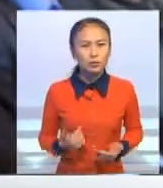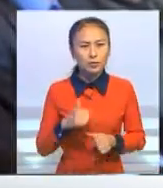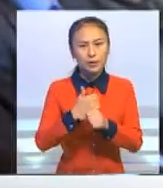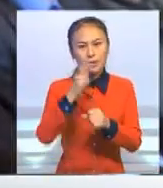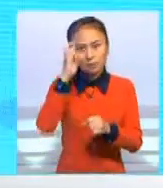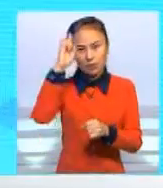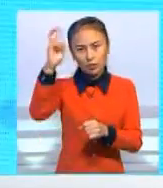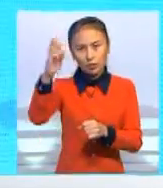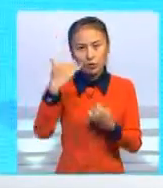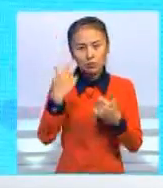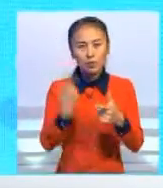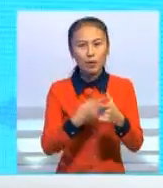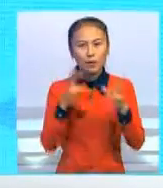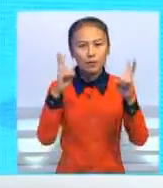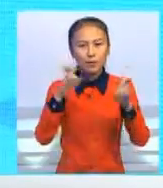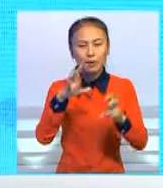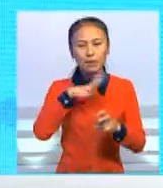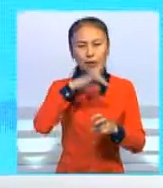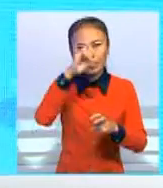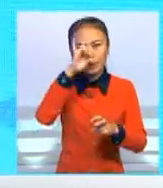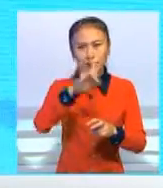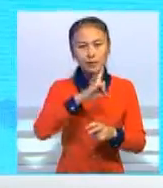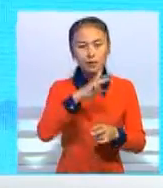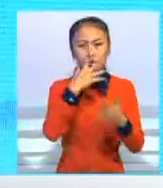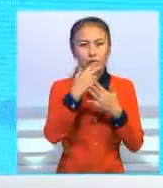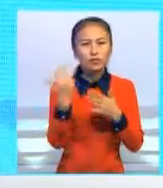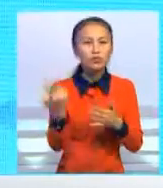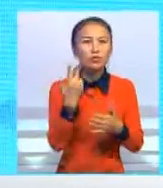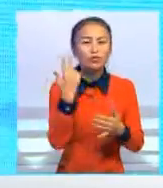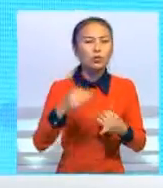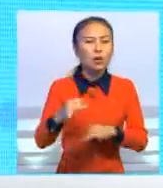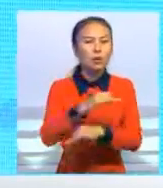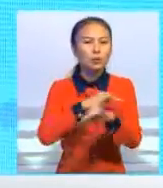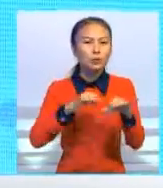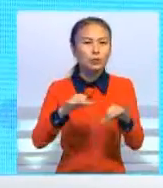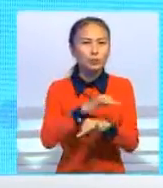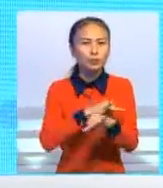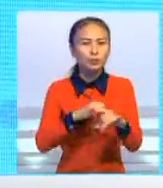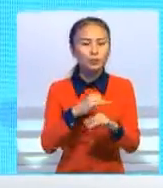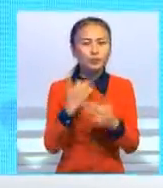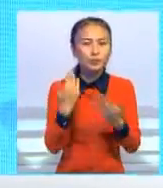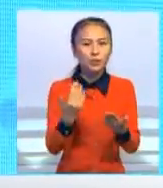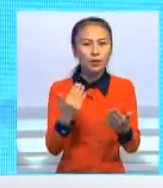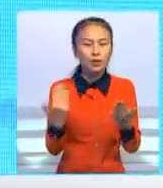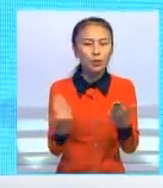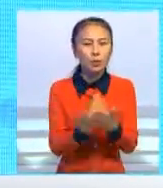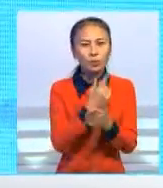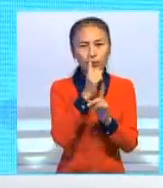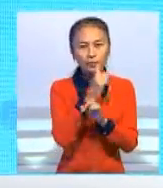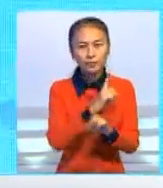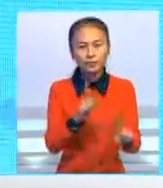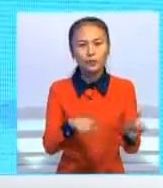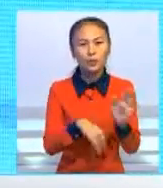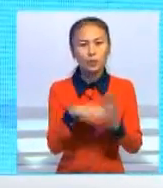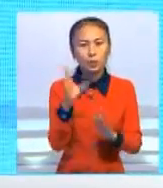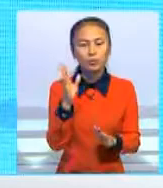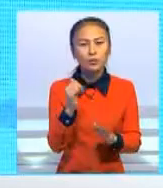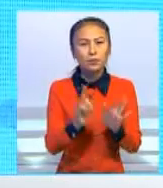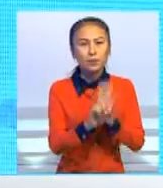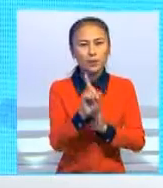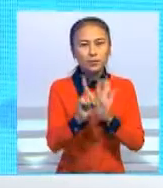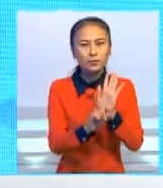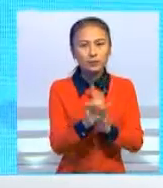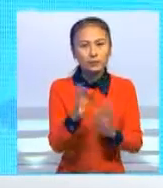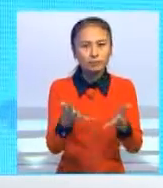басшысы ұсынған Қазақстанның 3-ші жаңғыру бағдарламасының аясында инновациялық жүйелерді нығайтатын іргелі бастамалар